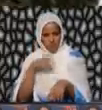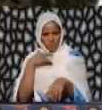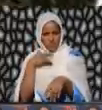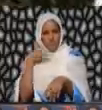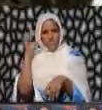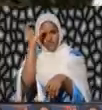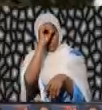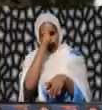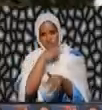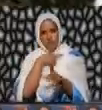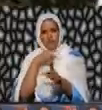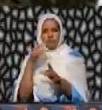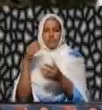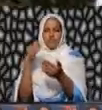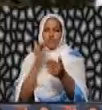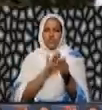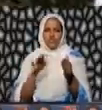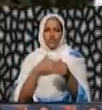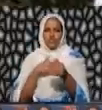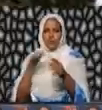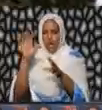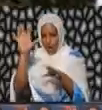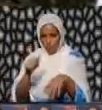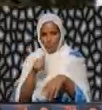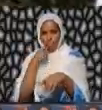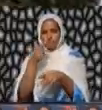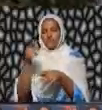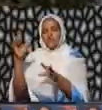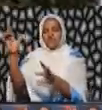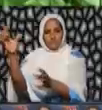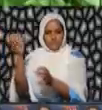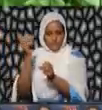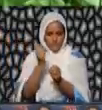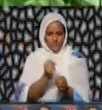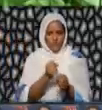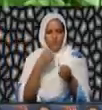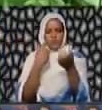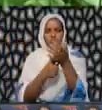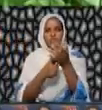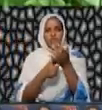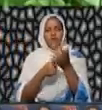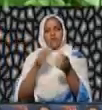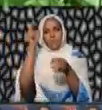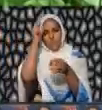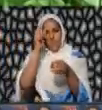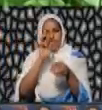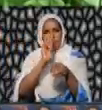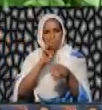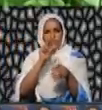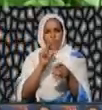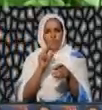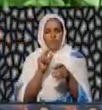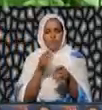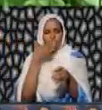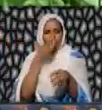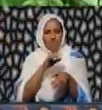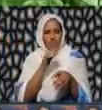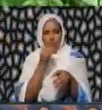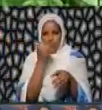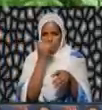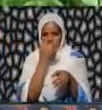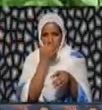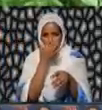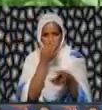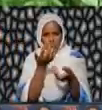ያው ስለገመትኩ ከዛ በኋላ ልጆችን እንዲያመጡ አደረግኩ። በዚህ ብሔረሰብ አጉል ልማድ